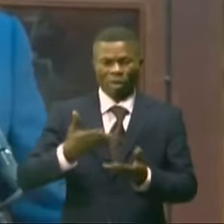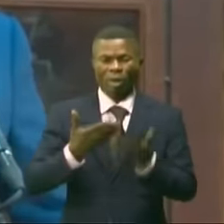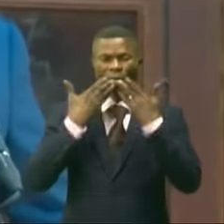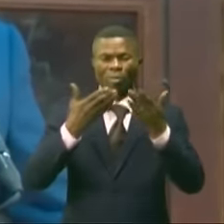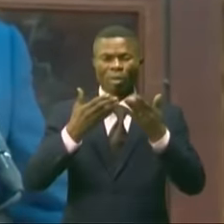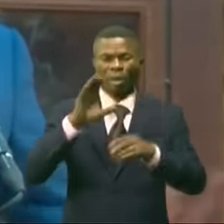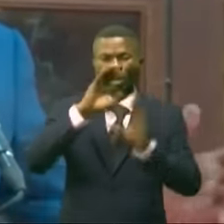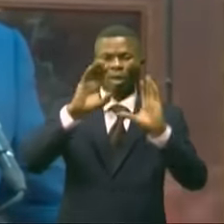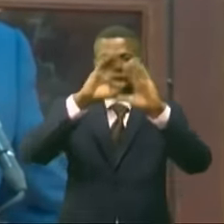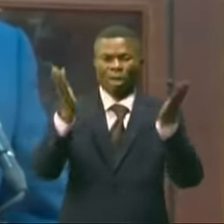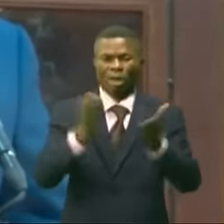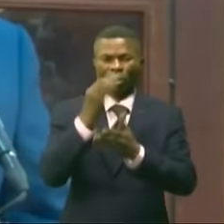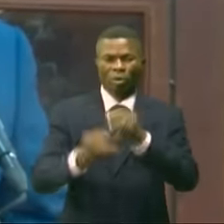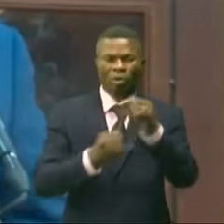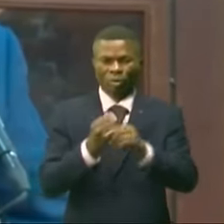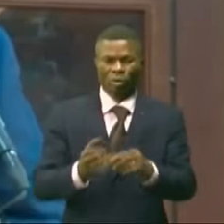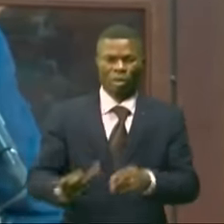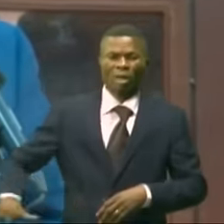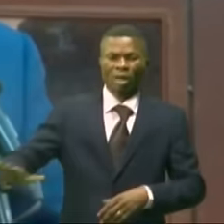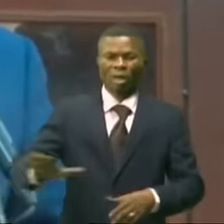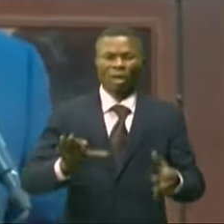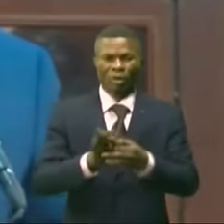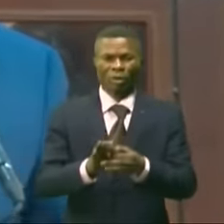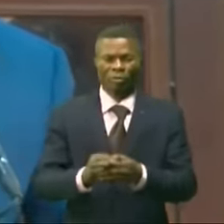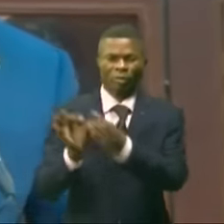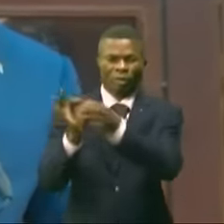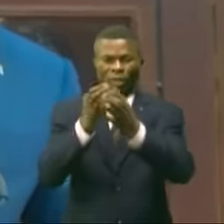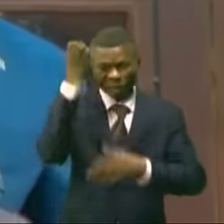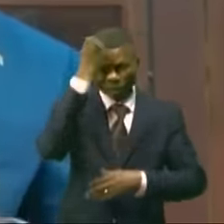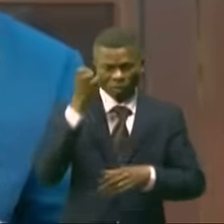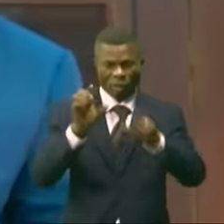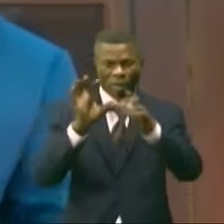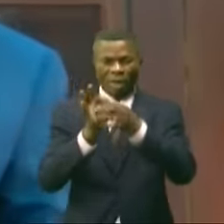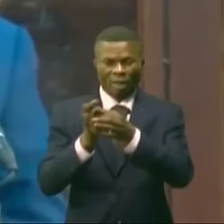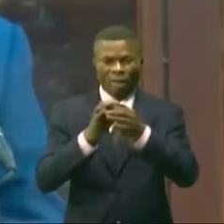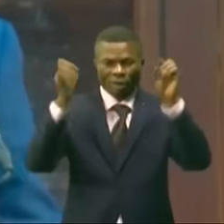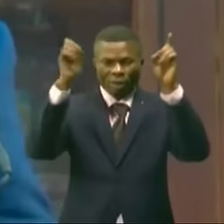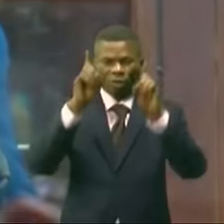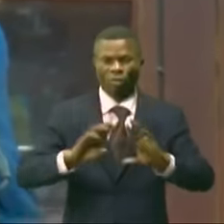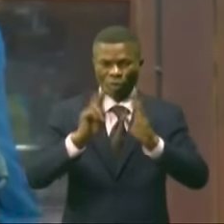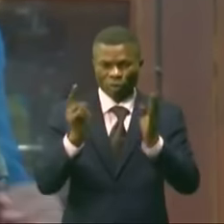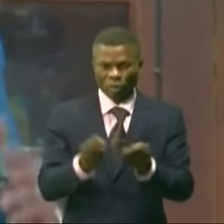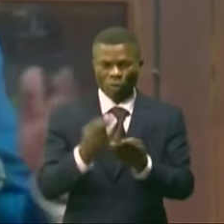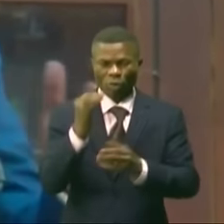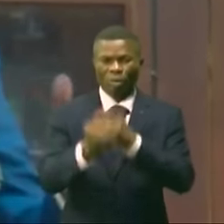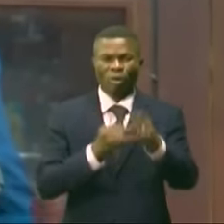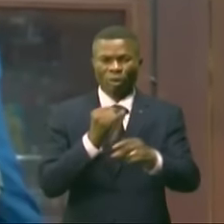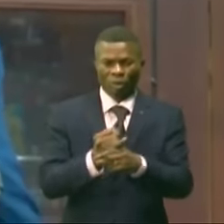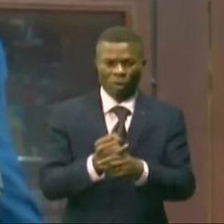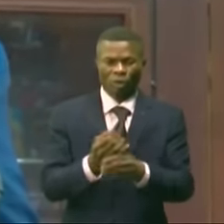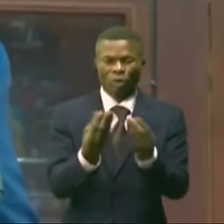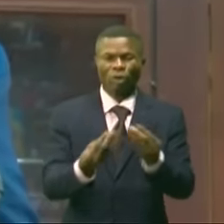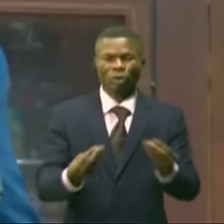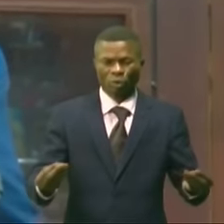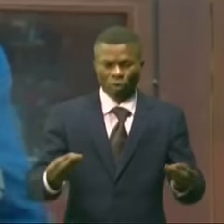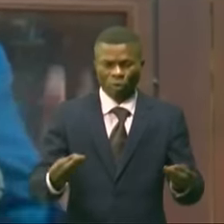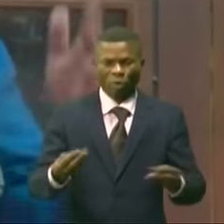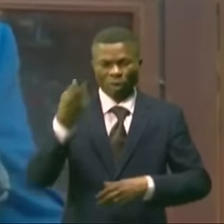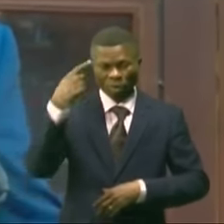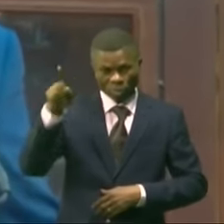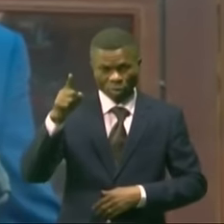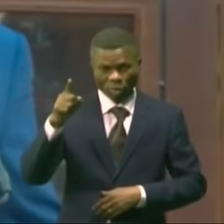internationale et particulièrement les Nations Unies l'Union européenne l'Union africaine et toutes les organisations internationales pour les résolutions pour